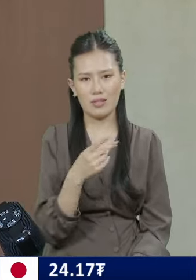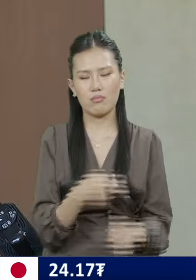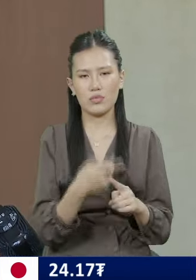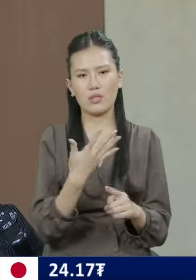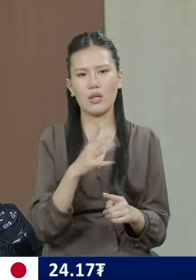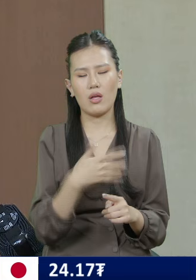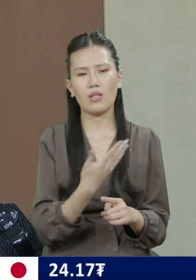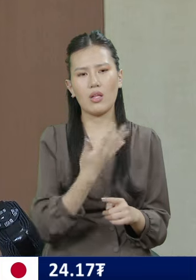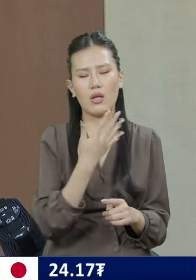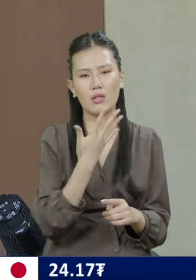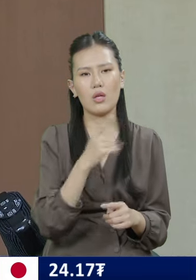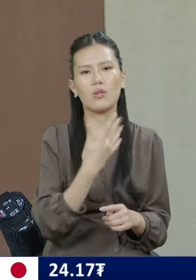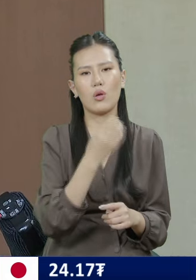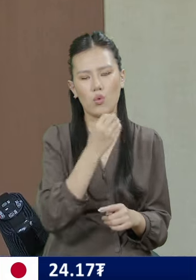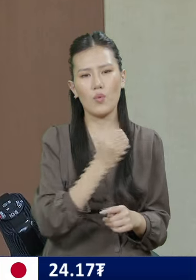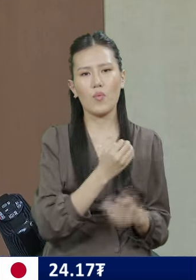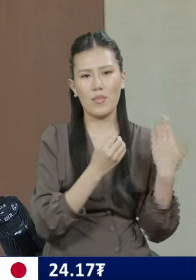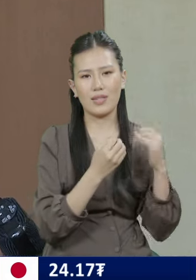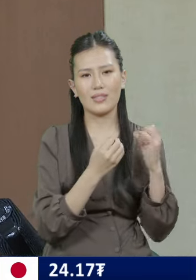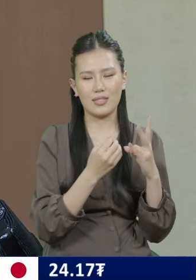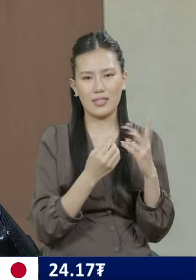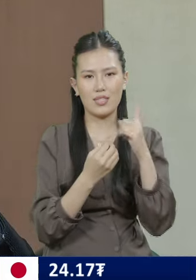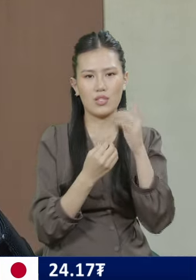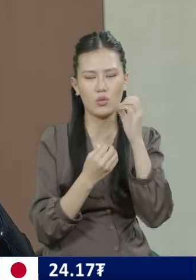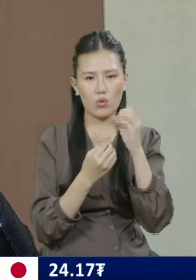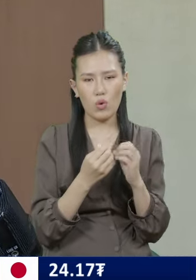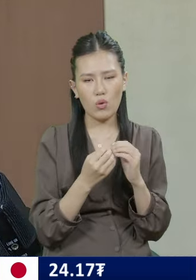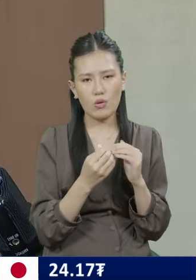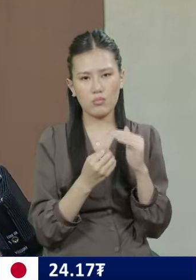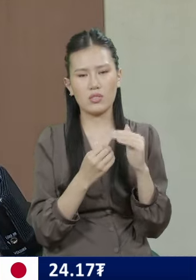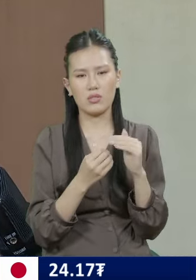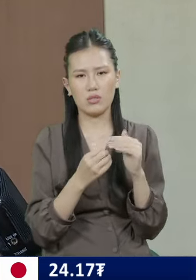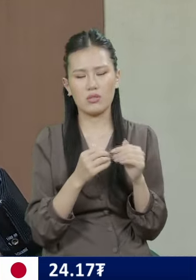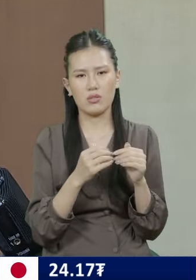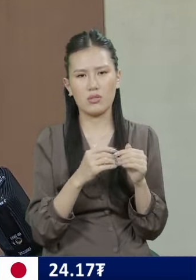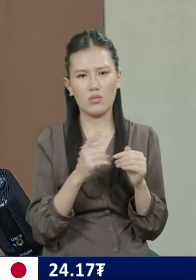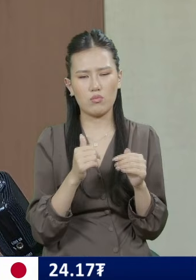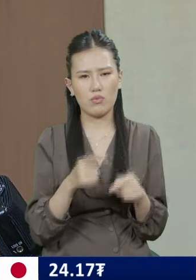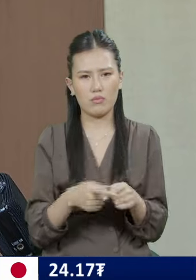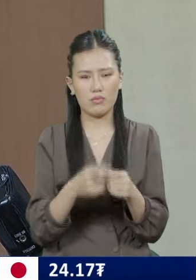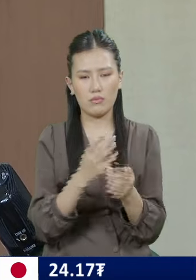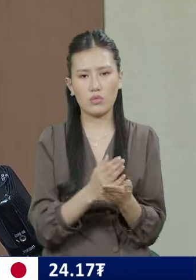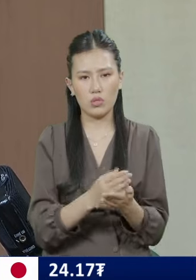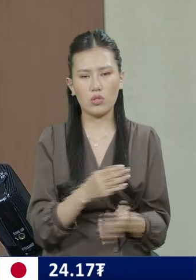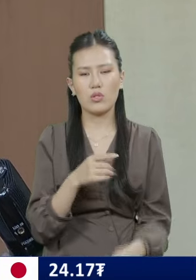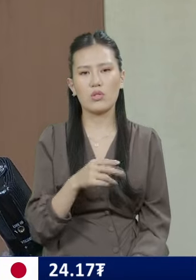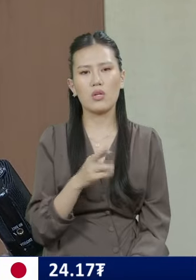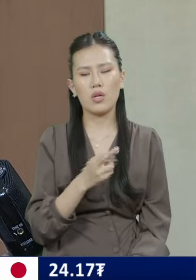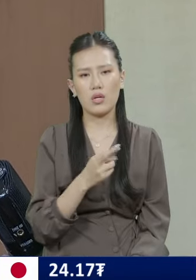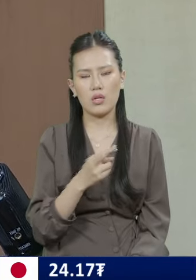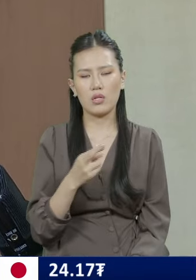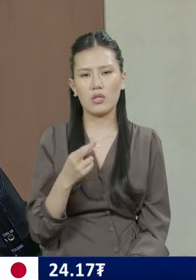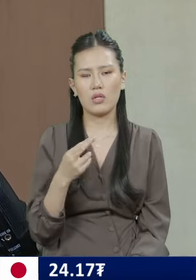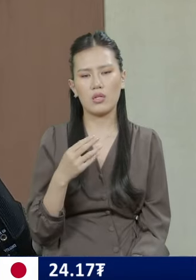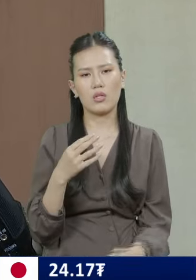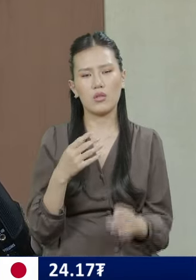5.5% байснаас ингээд 1% өсөлтийн хурд одоо нэмэгдчихэн гарч ирэх гэсэн үг. За энэ дээр гол нөлөөсөн юм 8 сарын хувьд